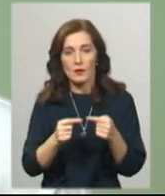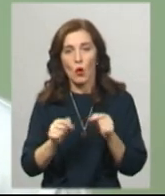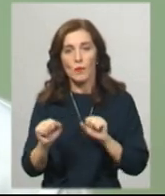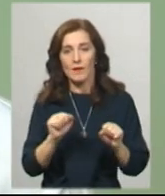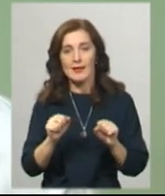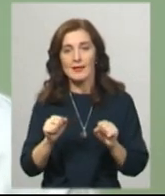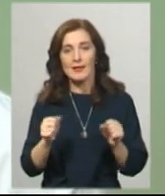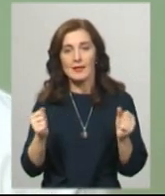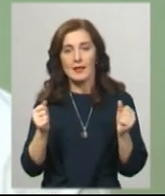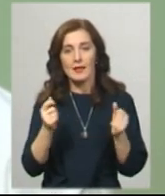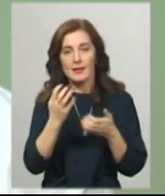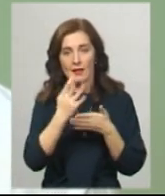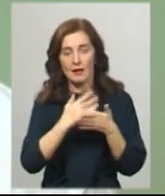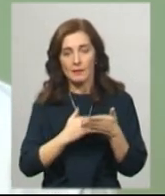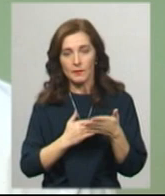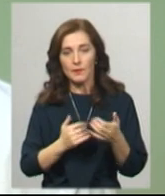складу.